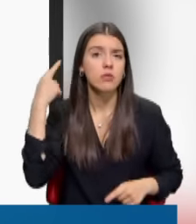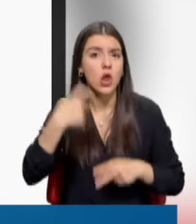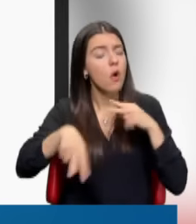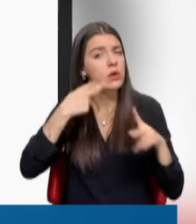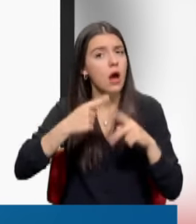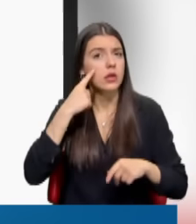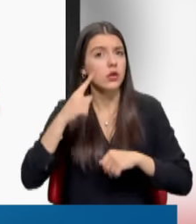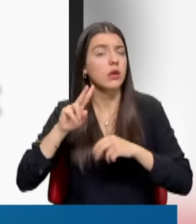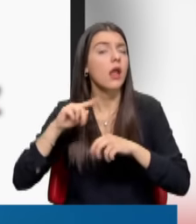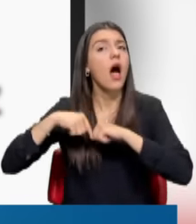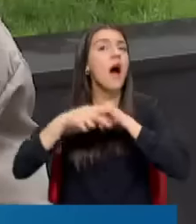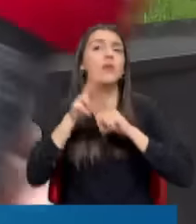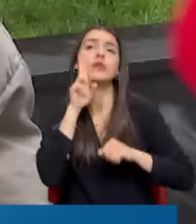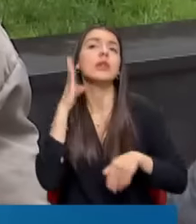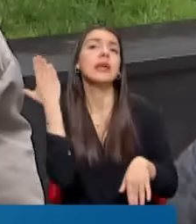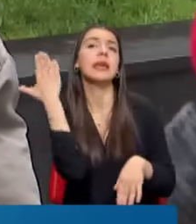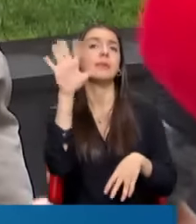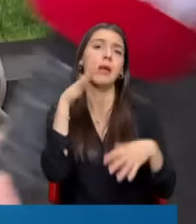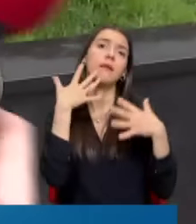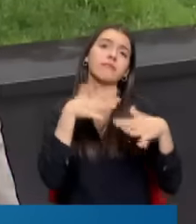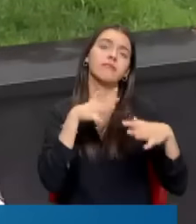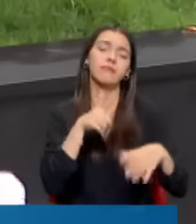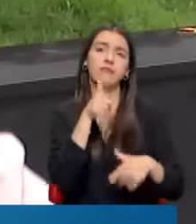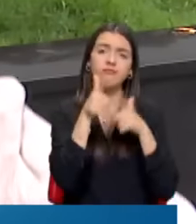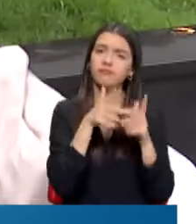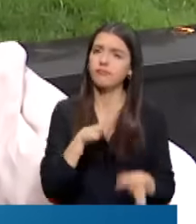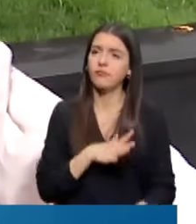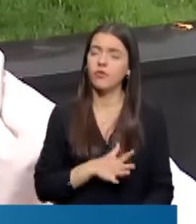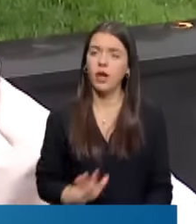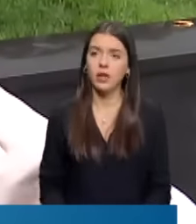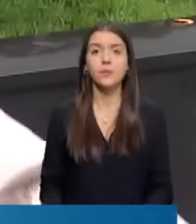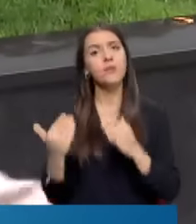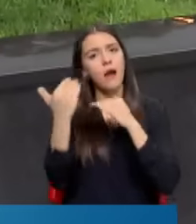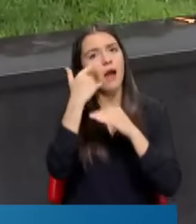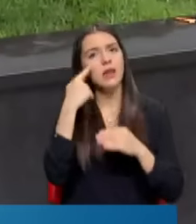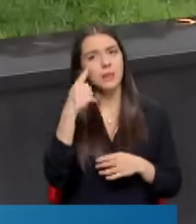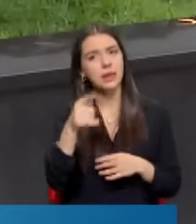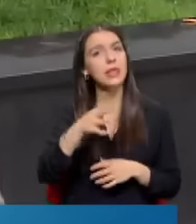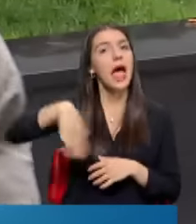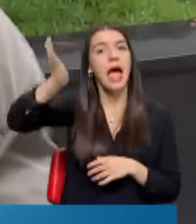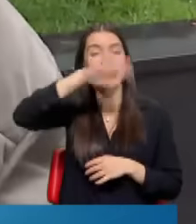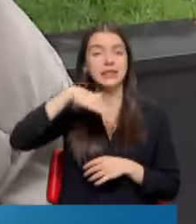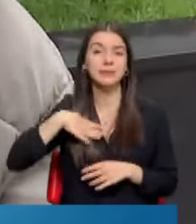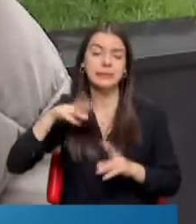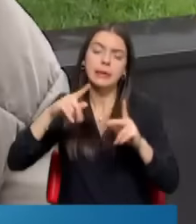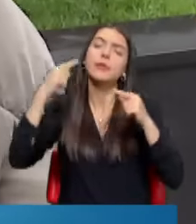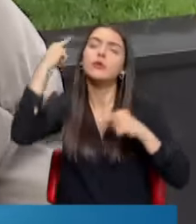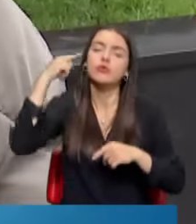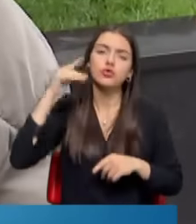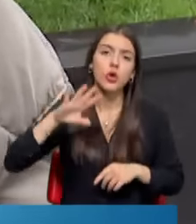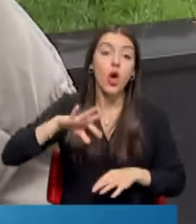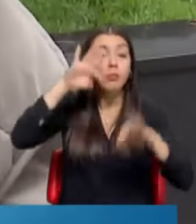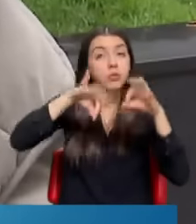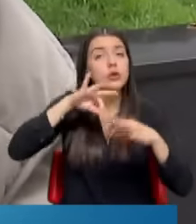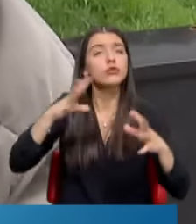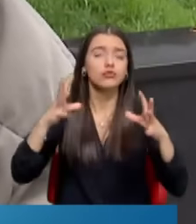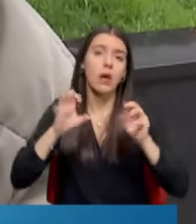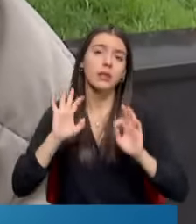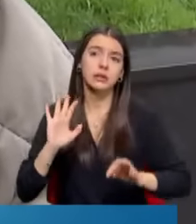lokantalara gitmeme çağrısı vardı. Arkaya şöyle bakın. Herkes bizim kafamızda çünkü evet. Yani bugün